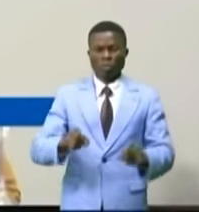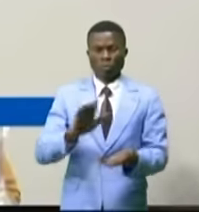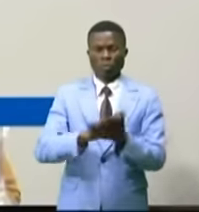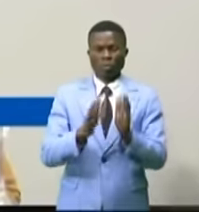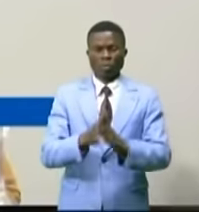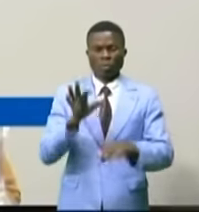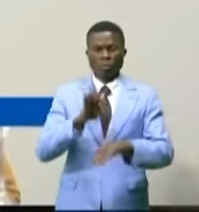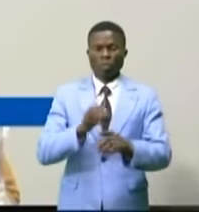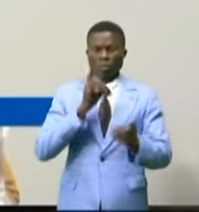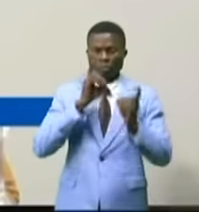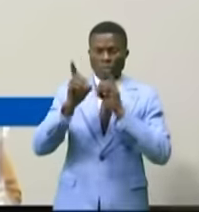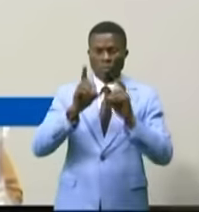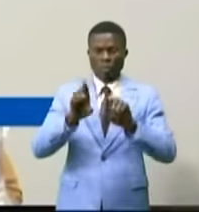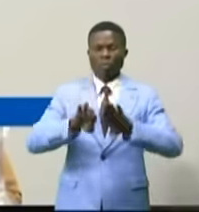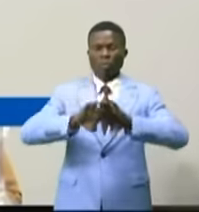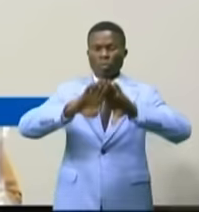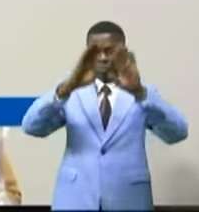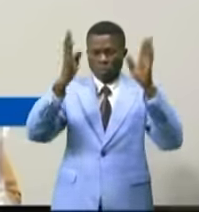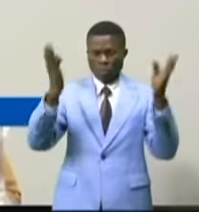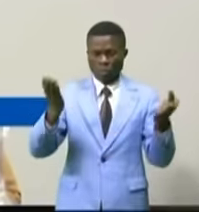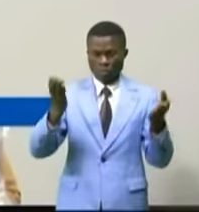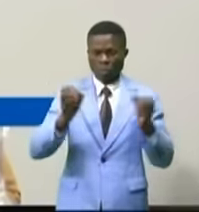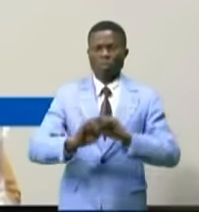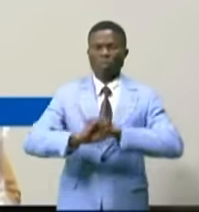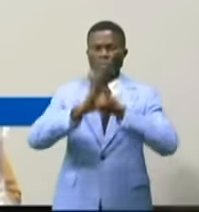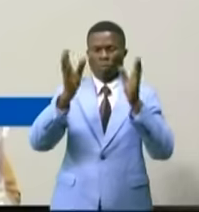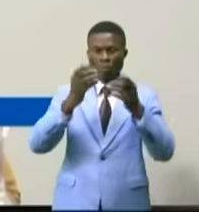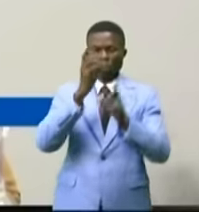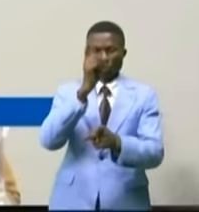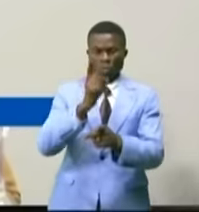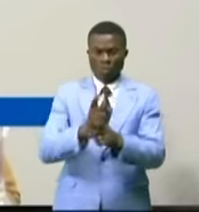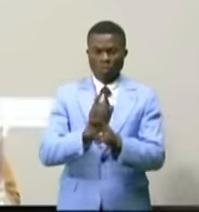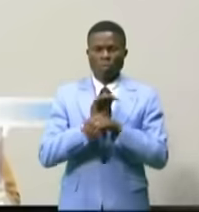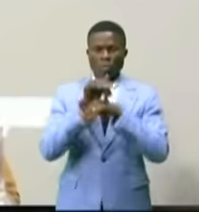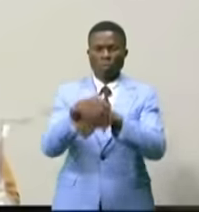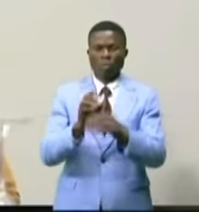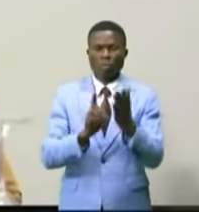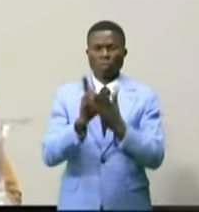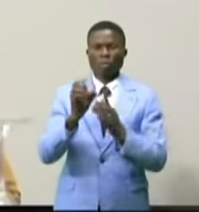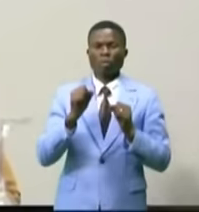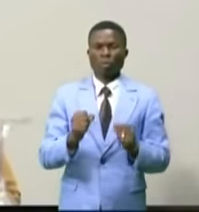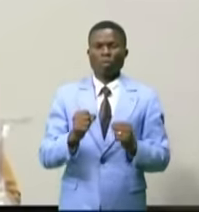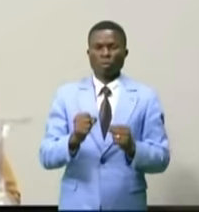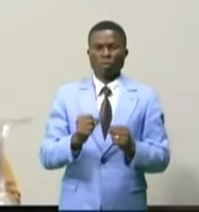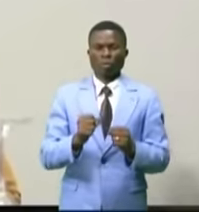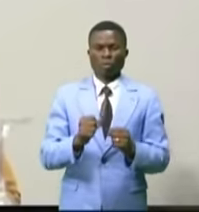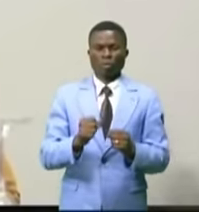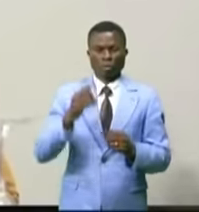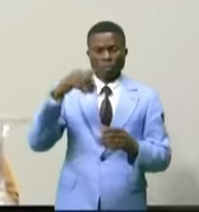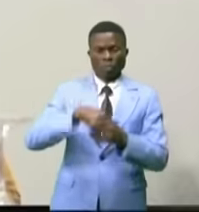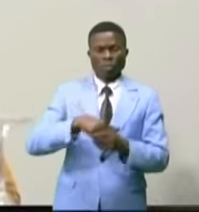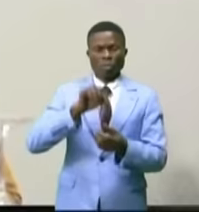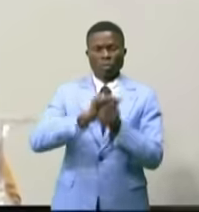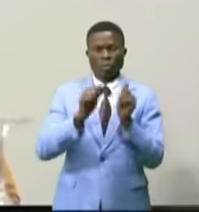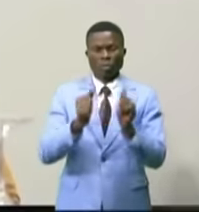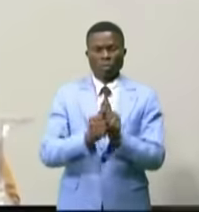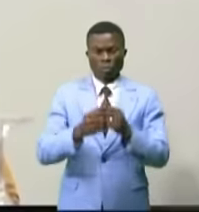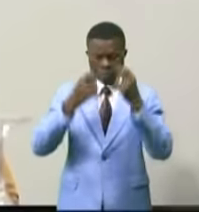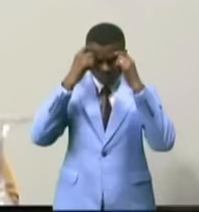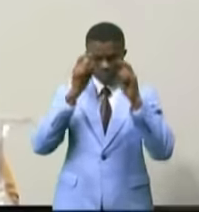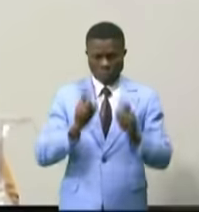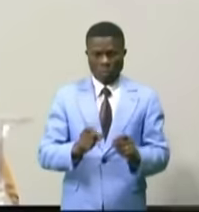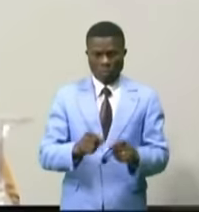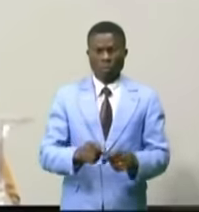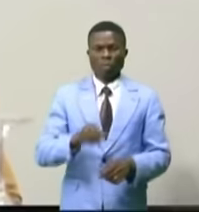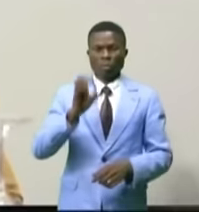de dialogue ouvert et franc pour renforcer notre engagement en faveur du développement durable dans un contexte de désengagement de la